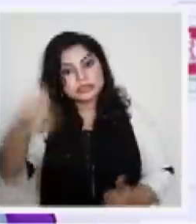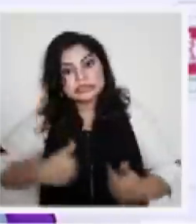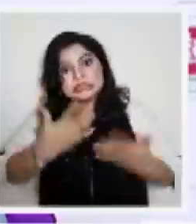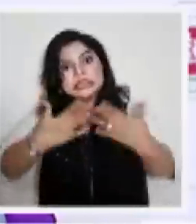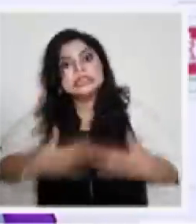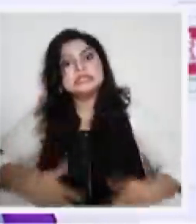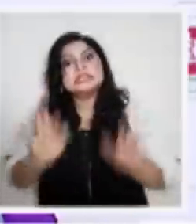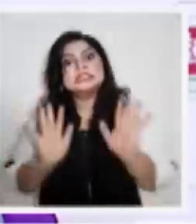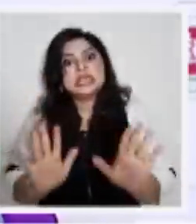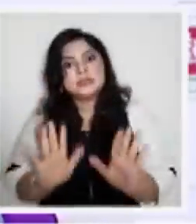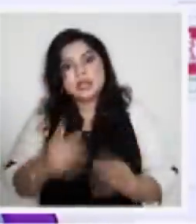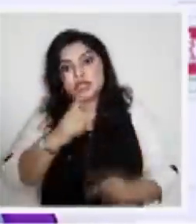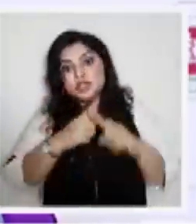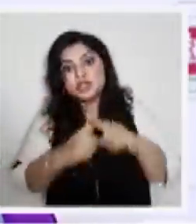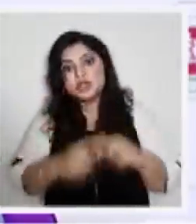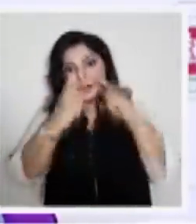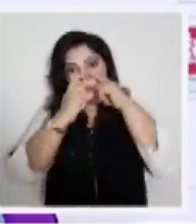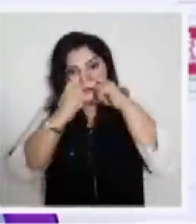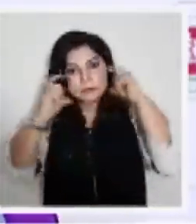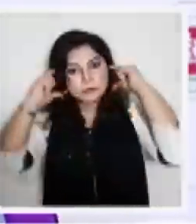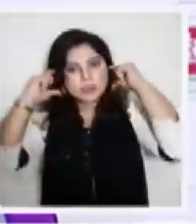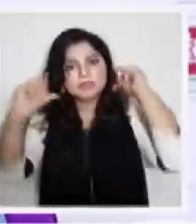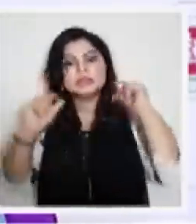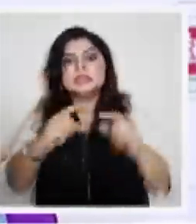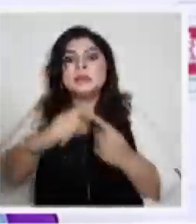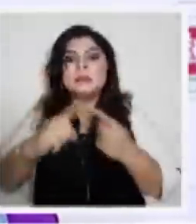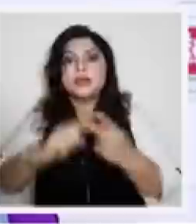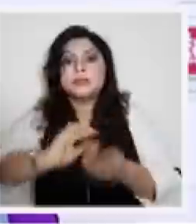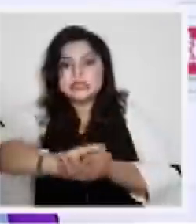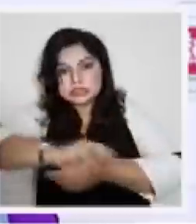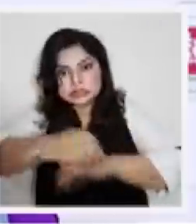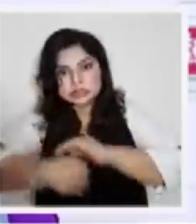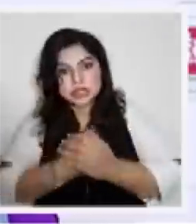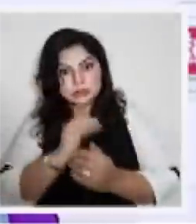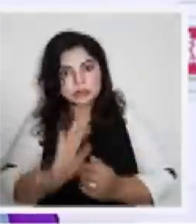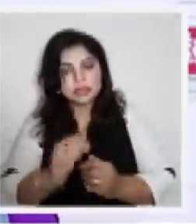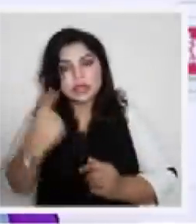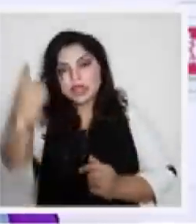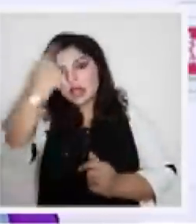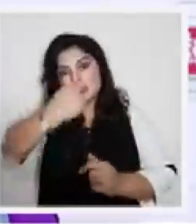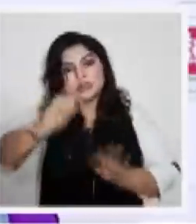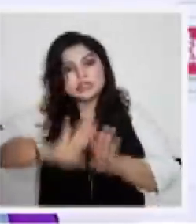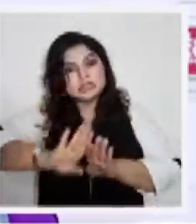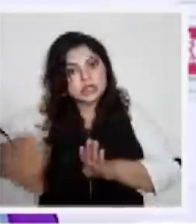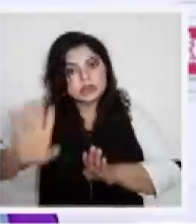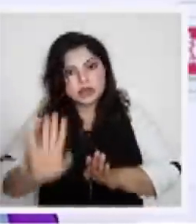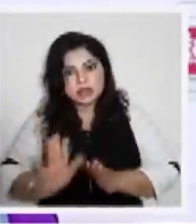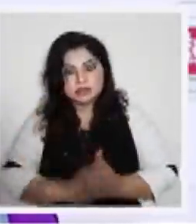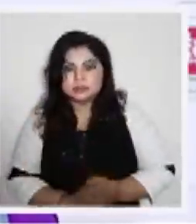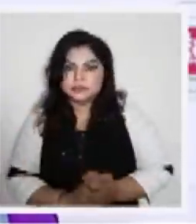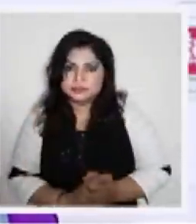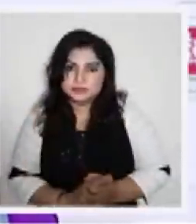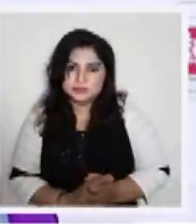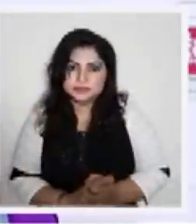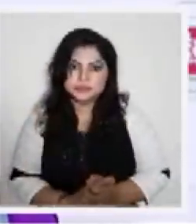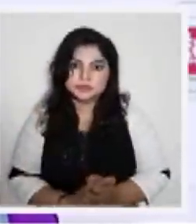9 জুলাই 2020। শেষ করবার আগে আবারও বলি, নিজেকে সুরক্ষিত রাখুন, সঠিকভাবে মাস্ক পরুন, বারবার সাবান পানি দিয়ে